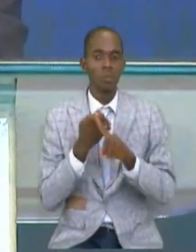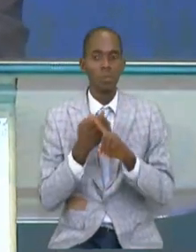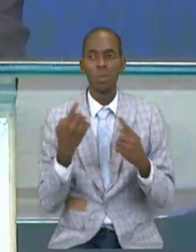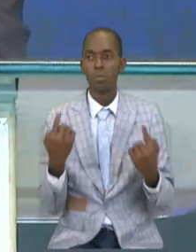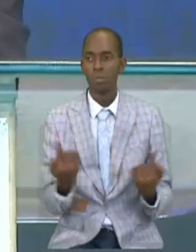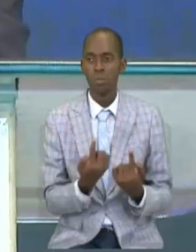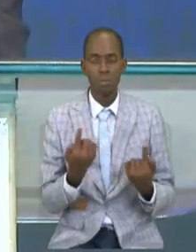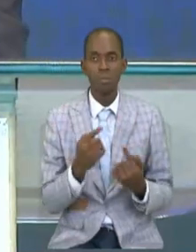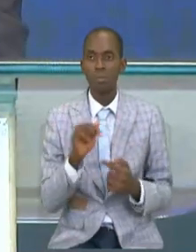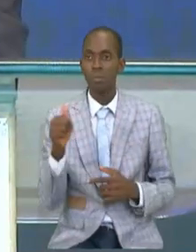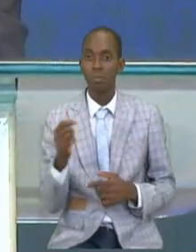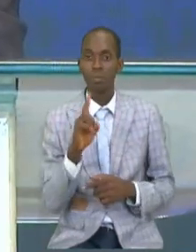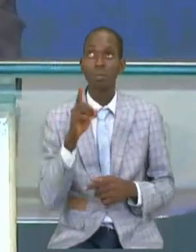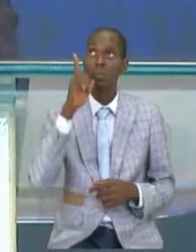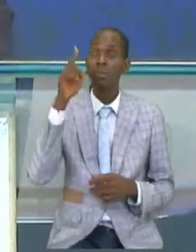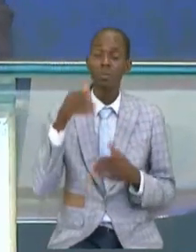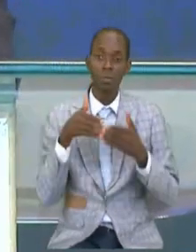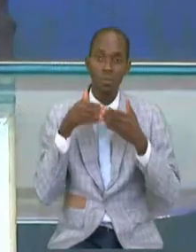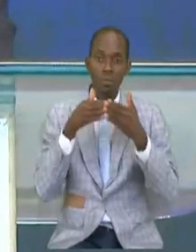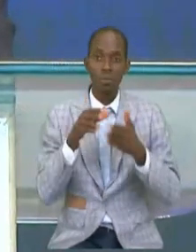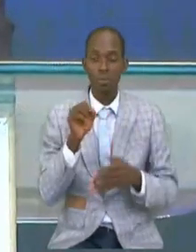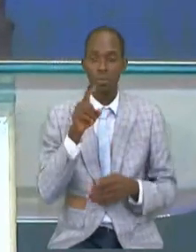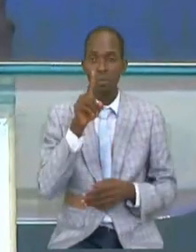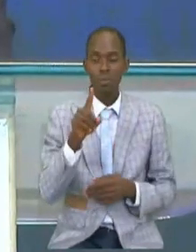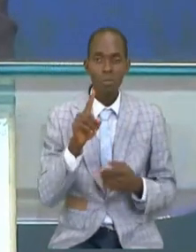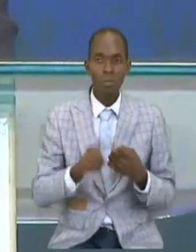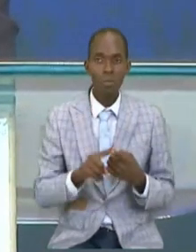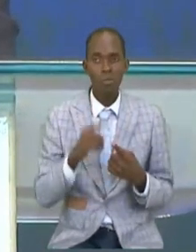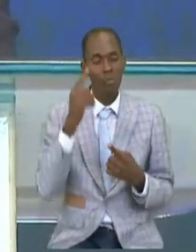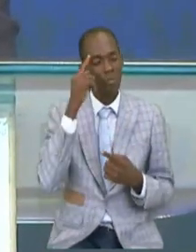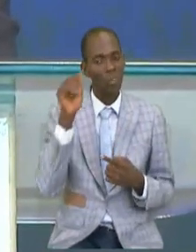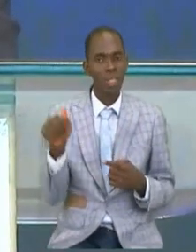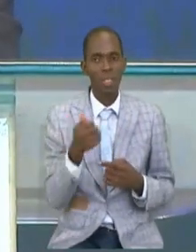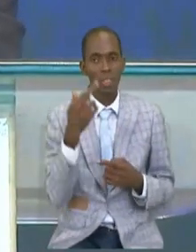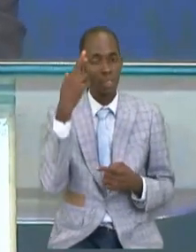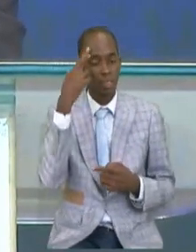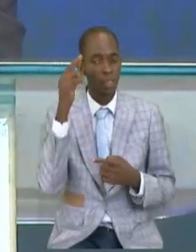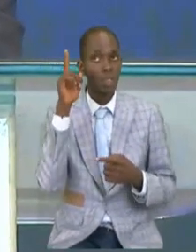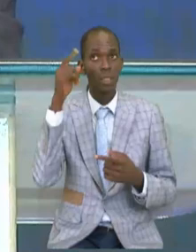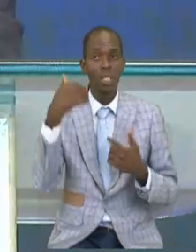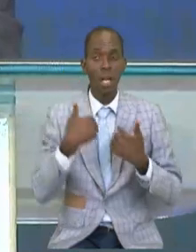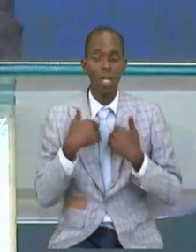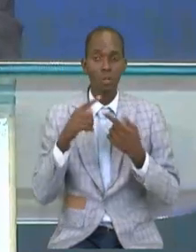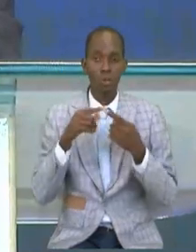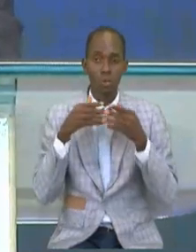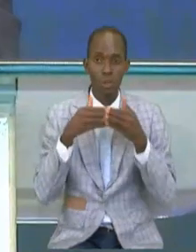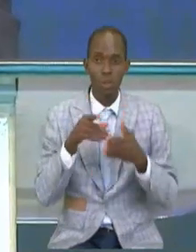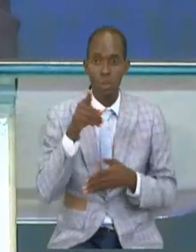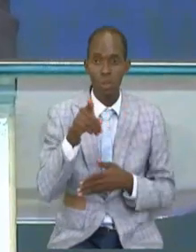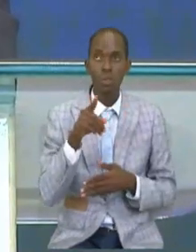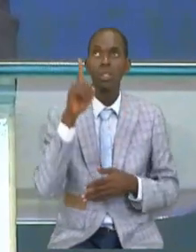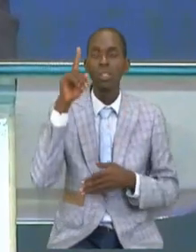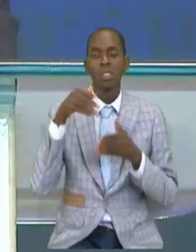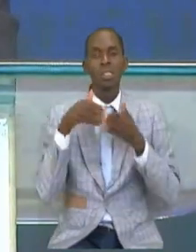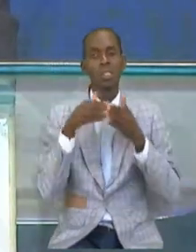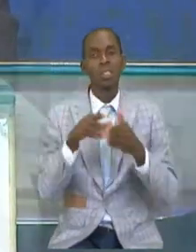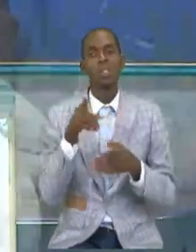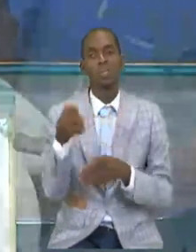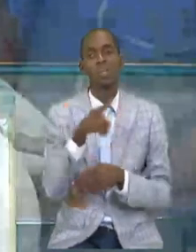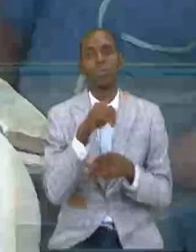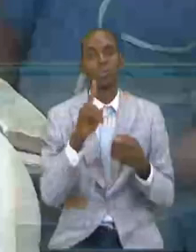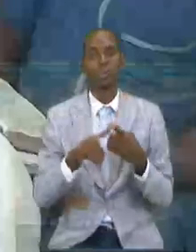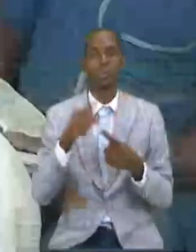péché. Partout où il vous dirige, pour une raison donnée, il vous conduit à la